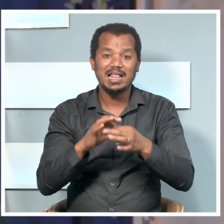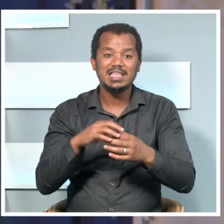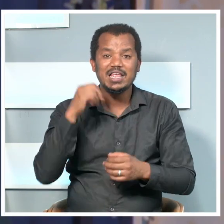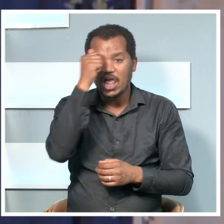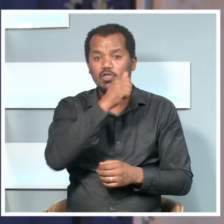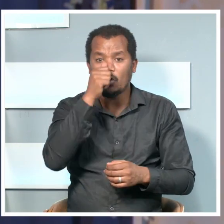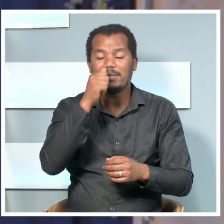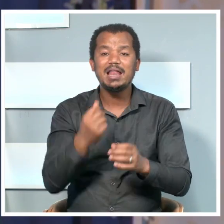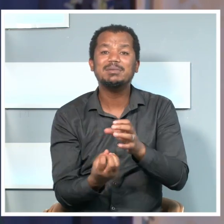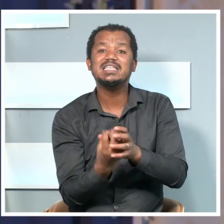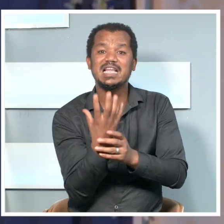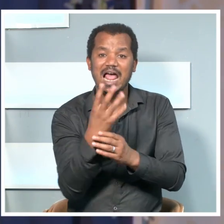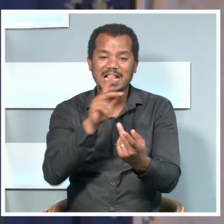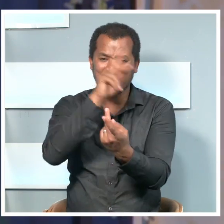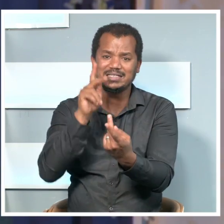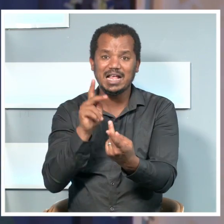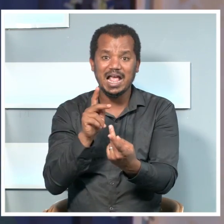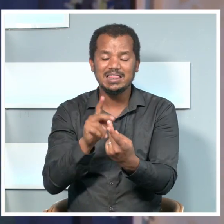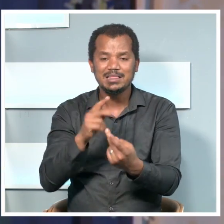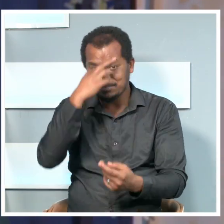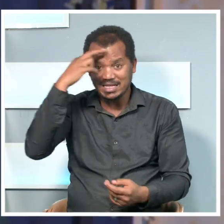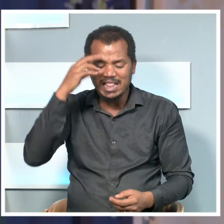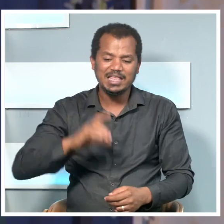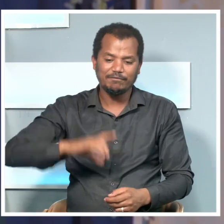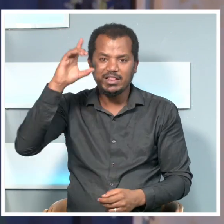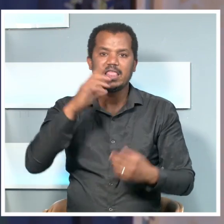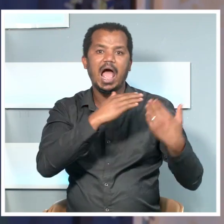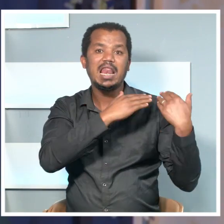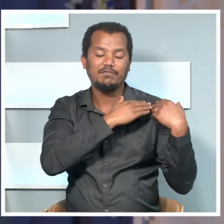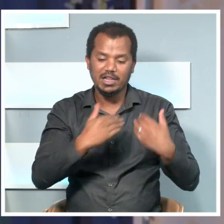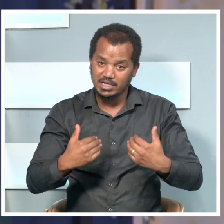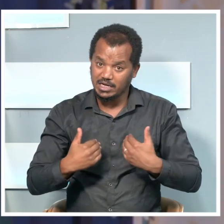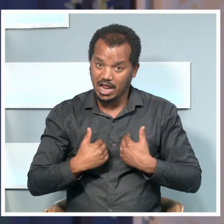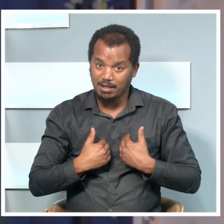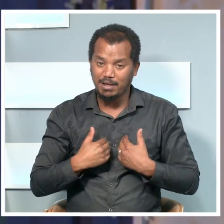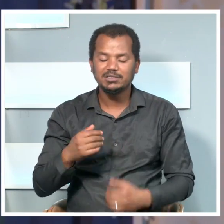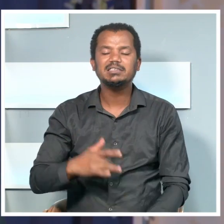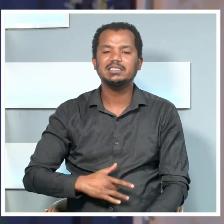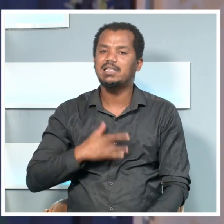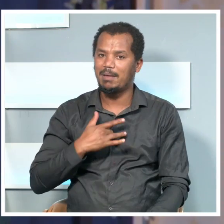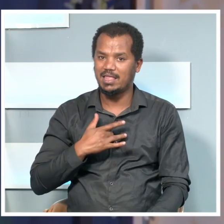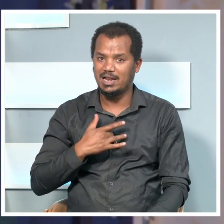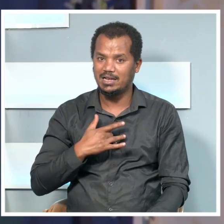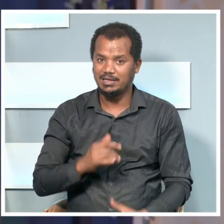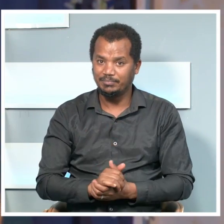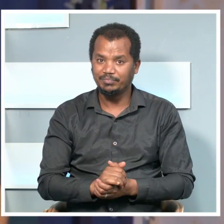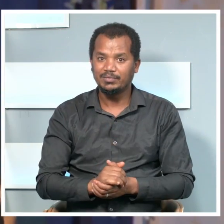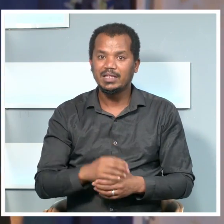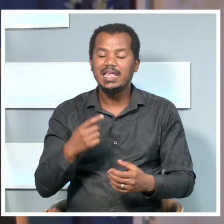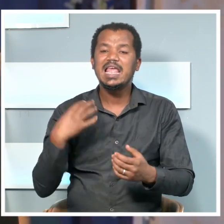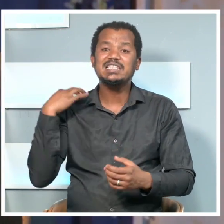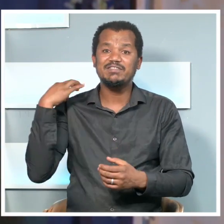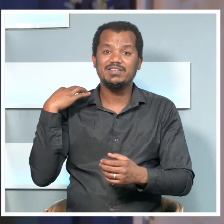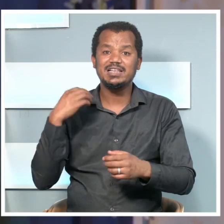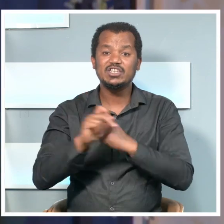የኢትዮጵያን ብልጽግና ከማሳካት አኳያ ከፍተኛ ኃላፊነት እንዳለባቸው ይሰማኛል። የሲቪል